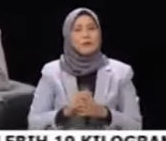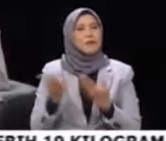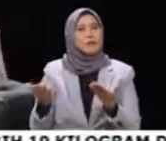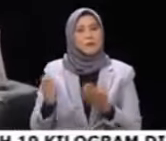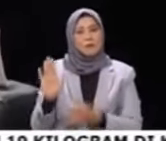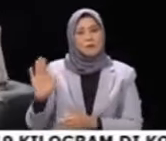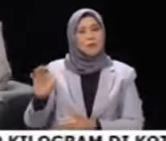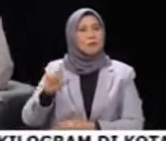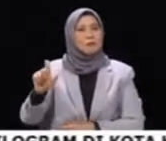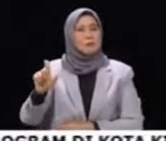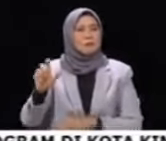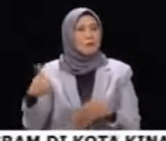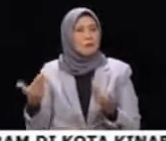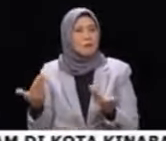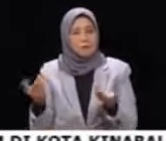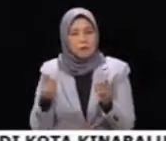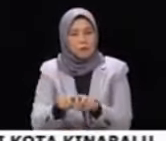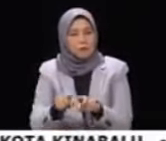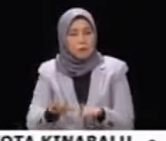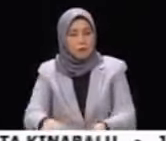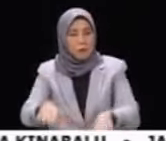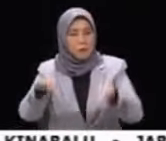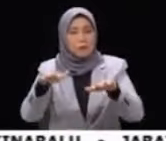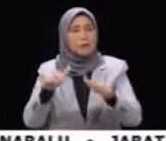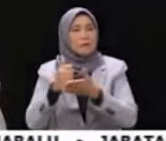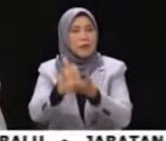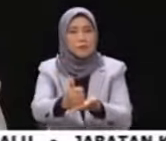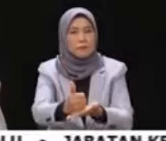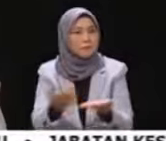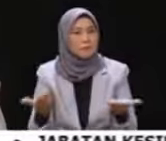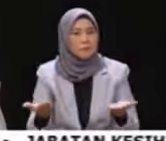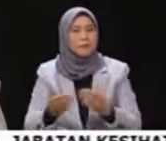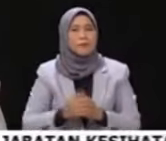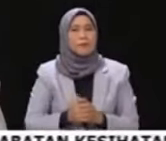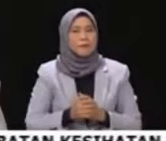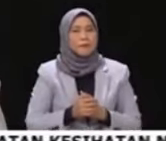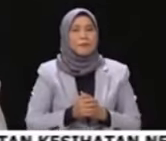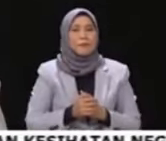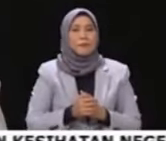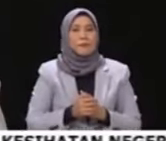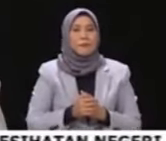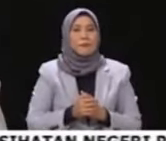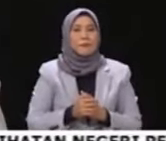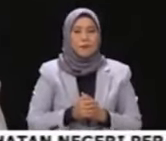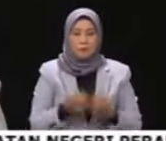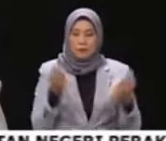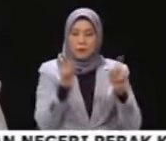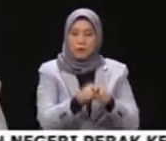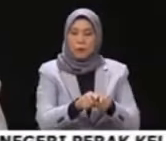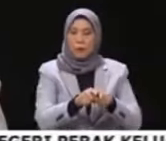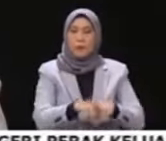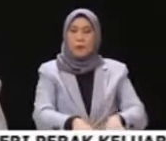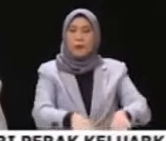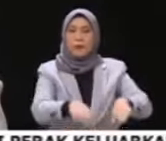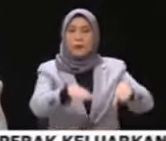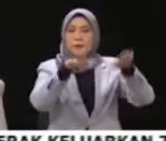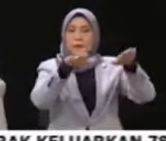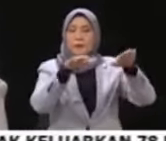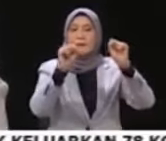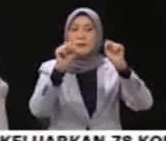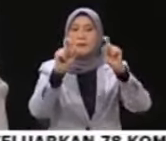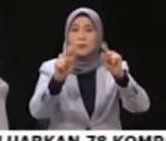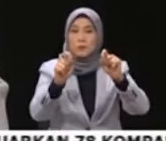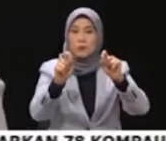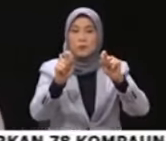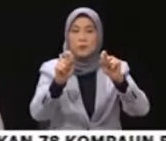dalam konteks bahana banjir baru-baru ini? Saya apabila berlaku banjir itu pada hari Sabtu, kebetulan